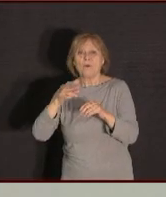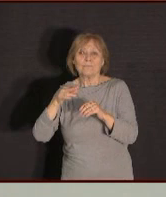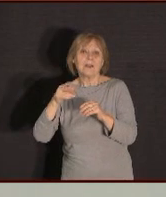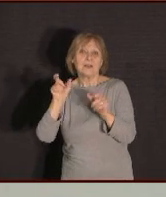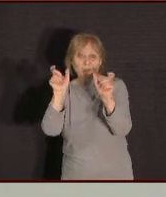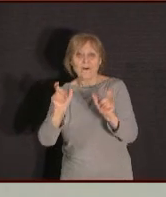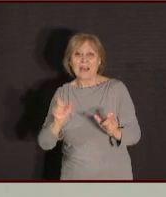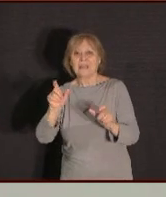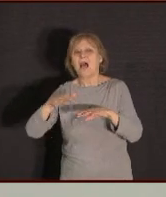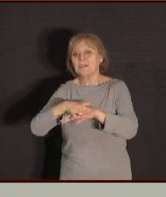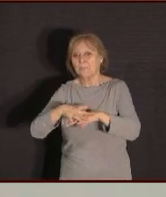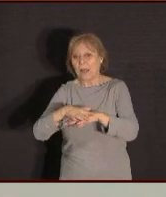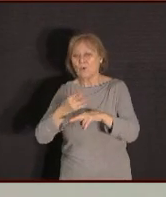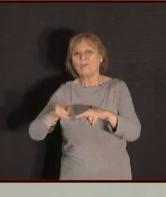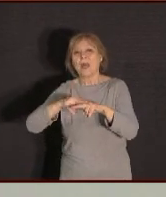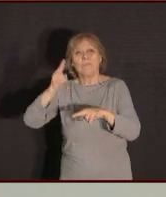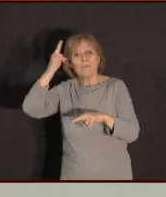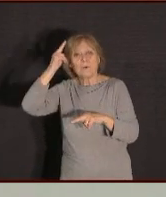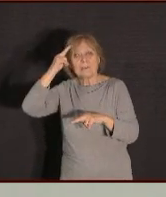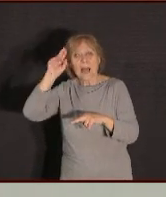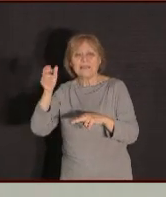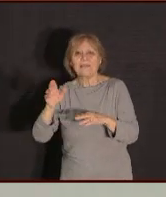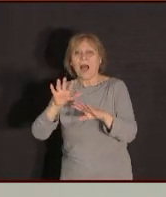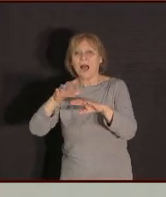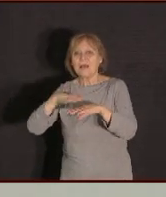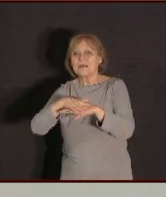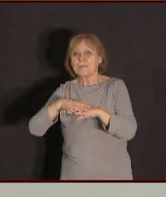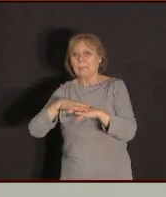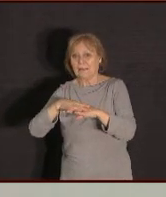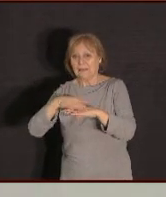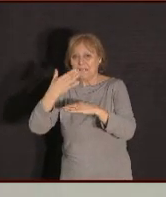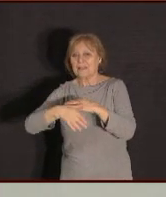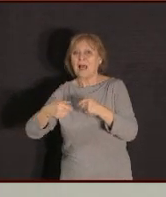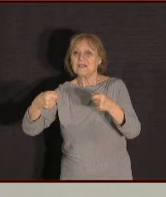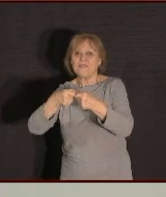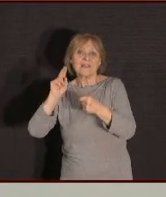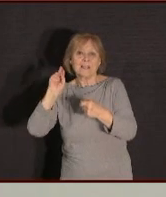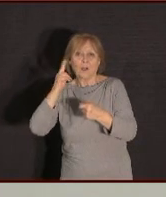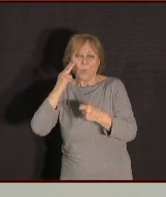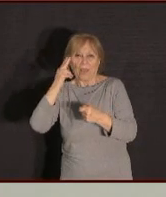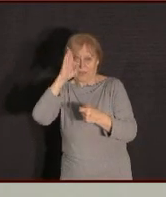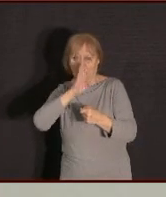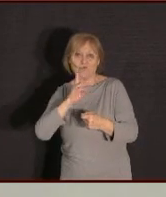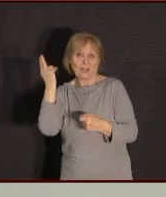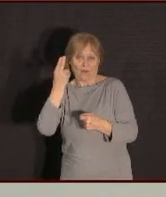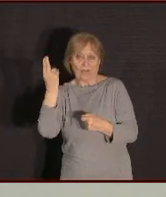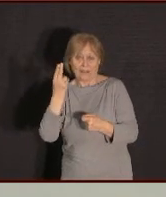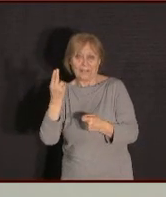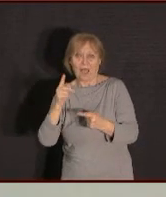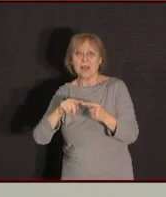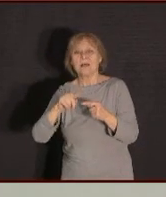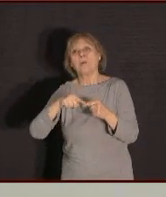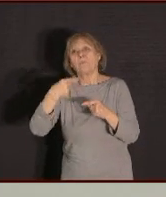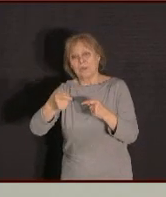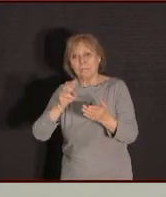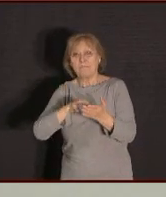Mogoče najbolj znan ta na spletni strani Zveze društev gluhih in naglušnih Slovenije. Potem so pa še tudi